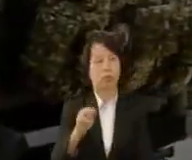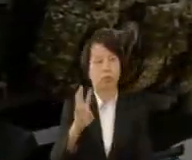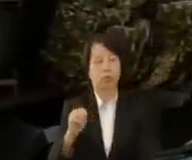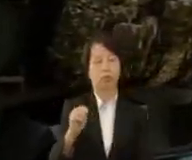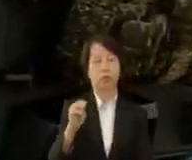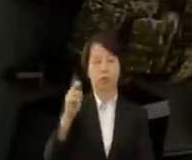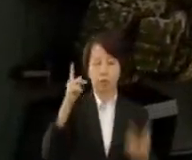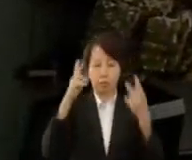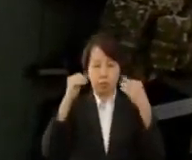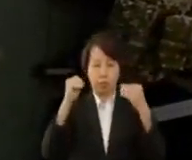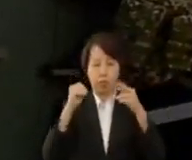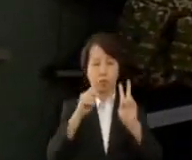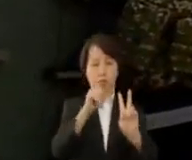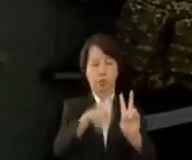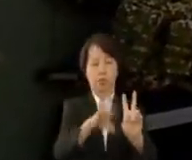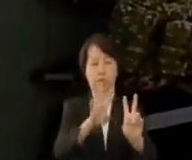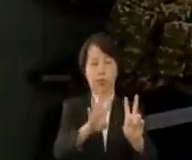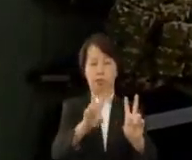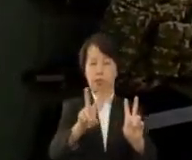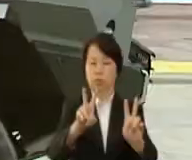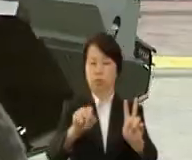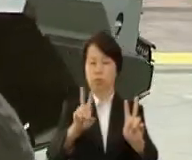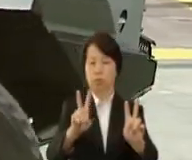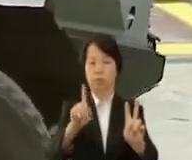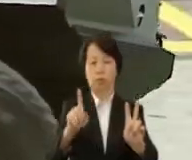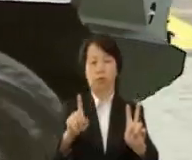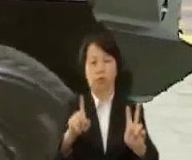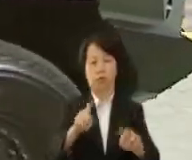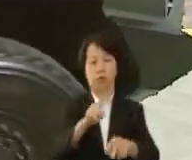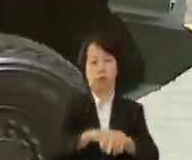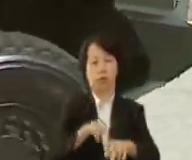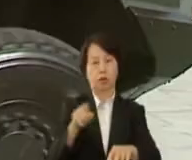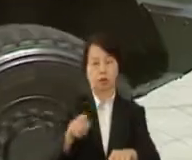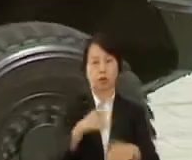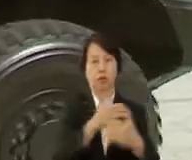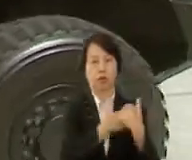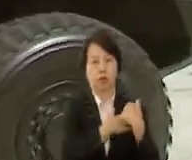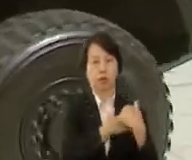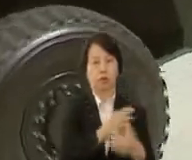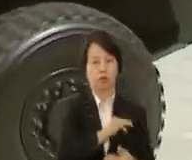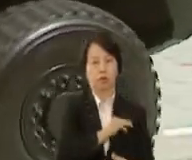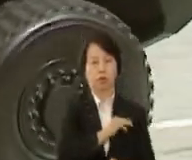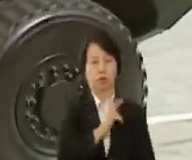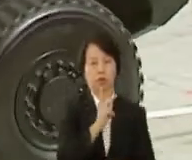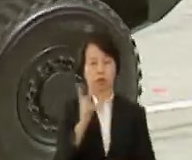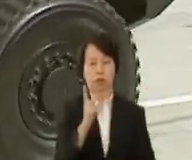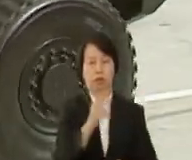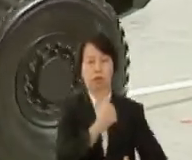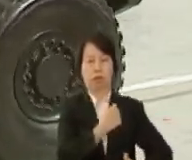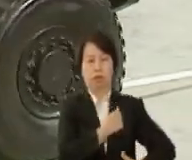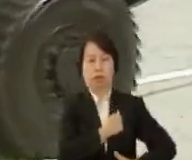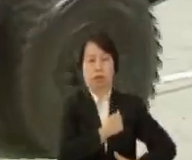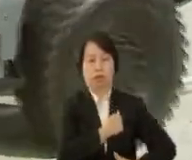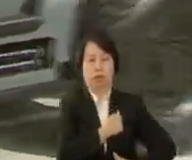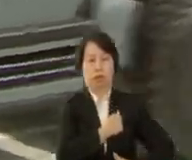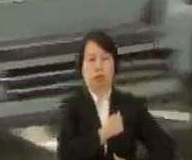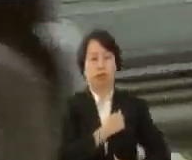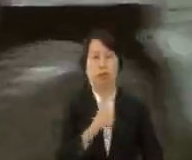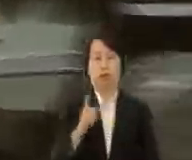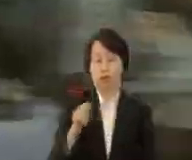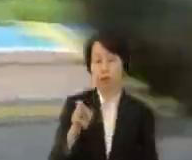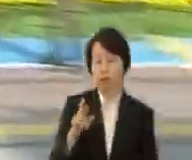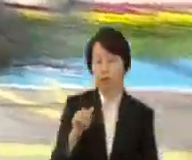Malaysia pada 2 April 2021 ketika menjawat Menteri Kanan Pertahanan. Rentaka dan